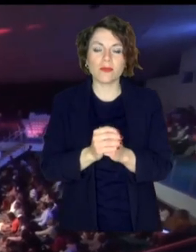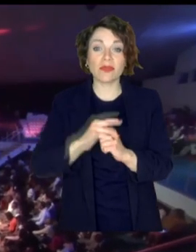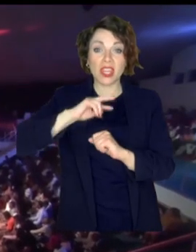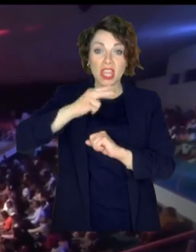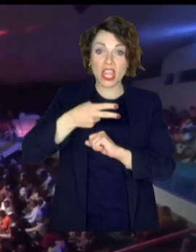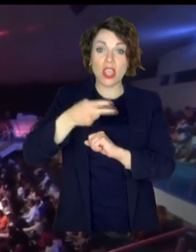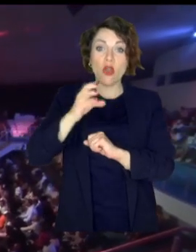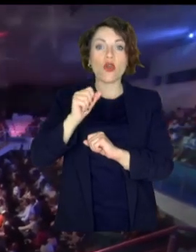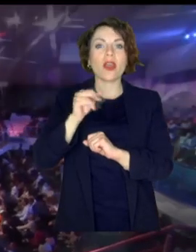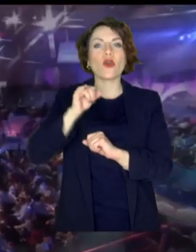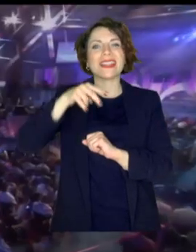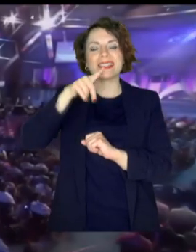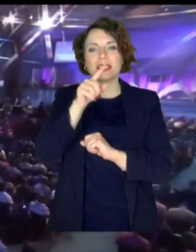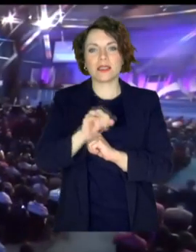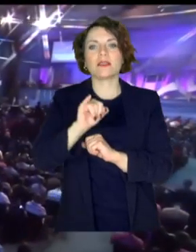2 Corinzi capitolo 4,